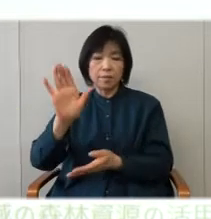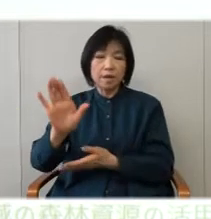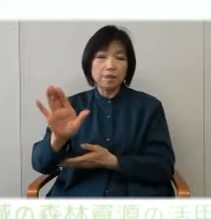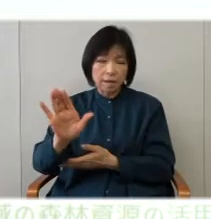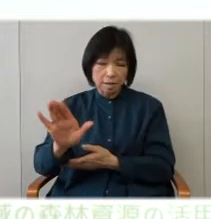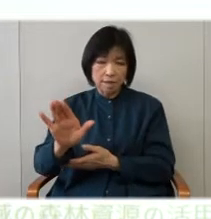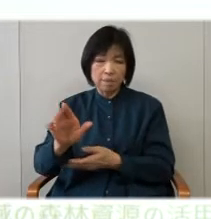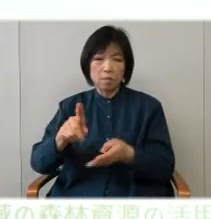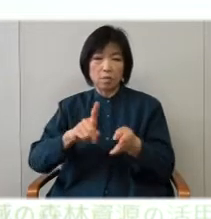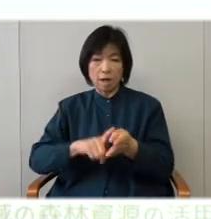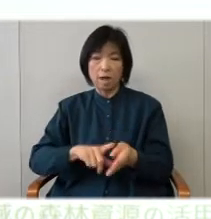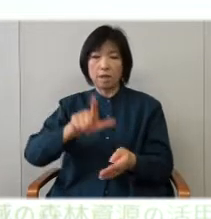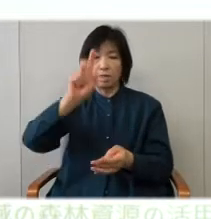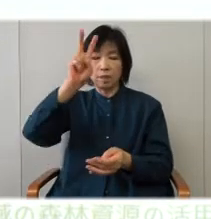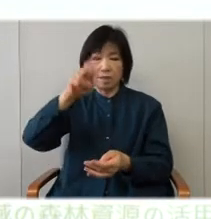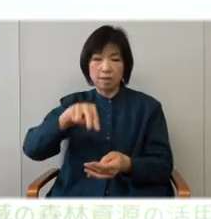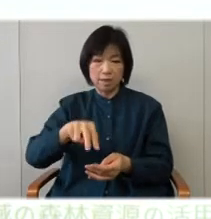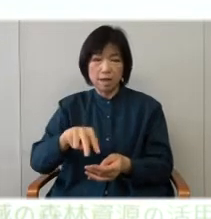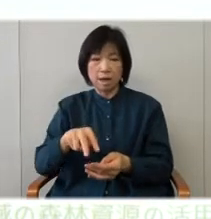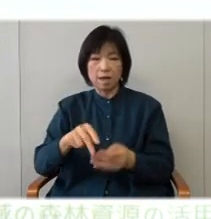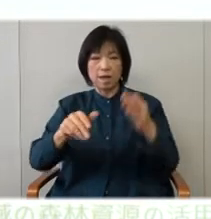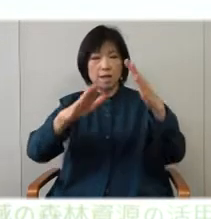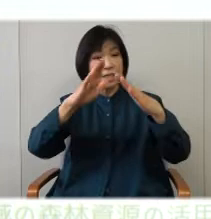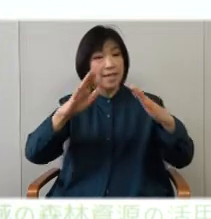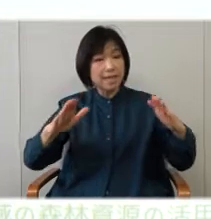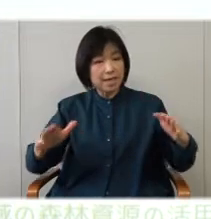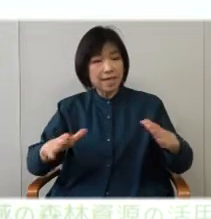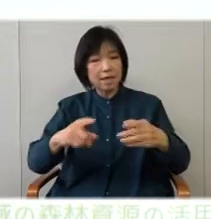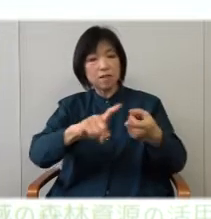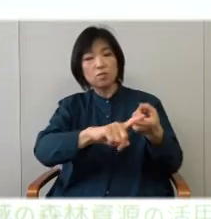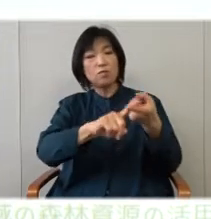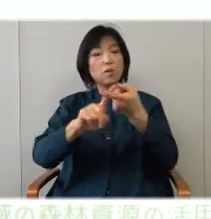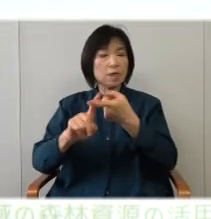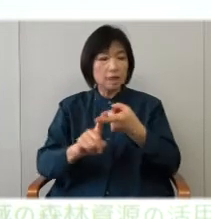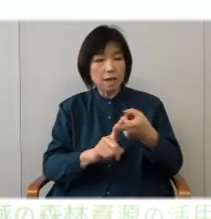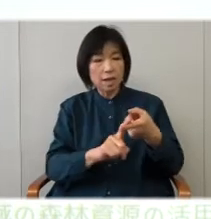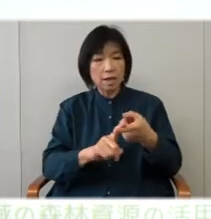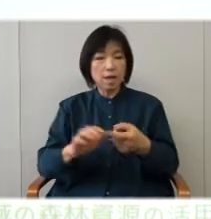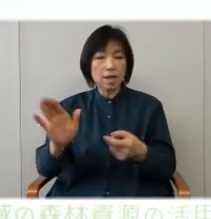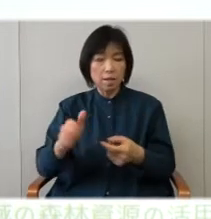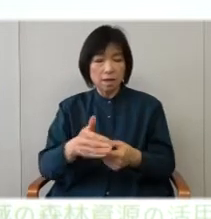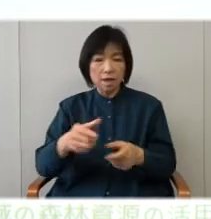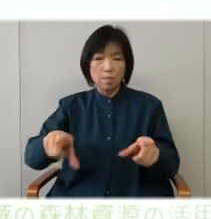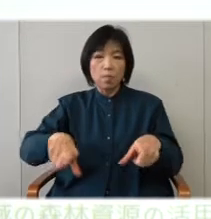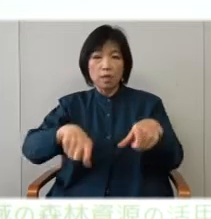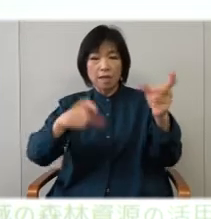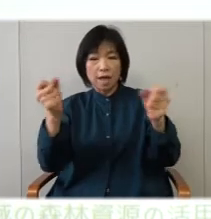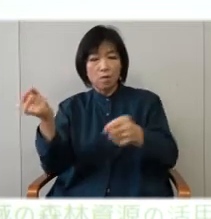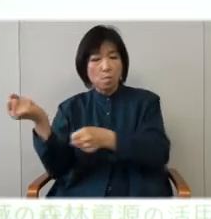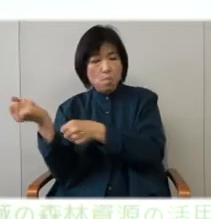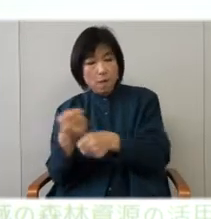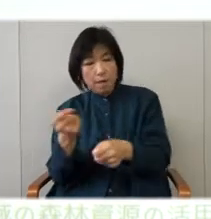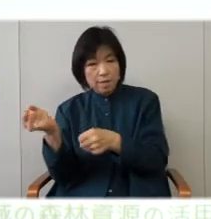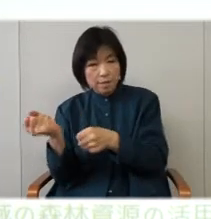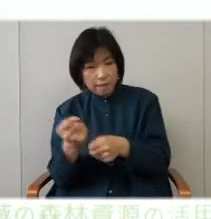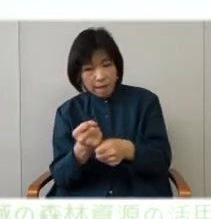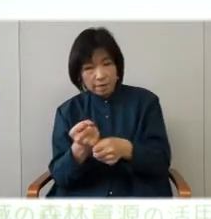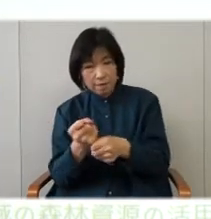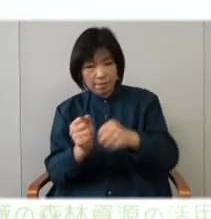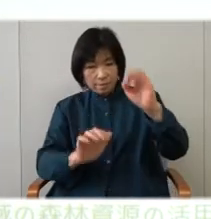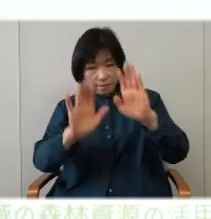また上田森林組合による公正の機会での、木材の伐採、そのデモンストレー